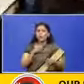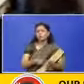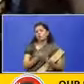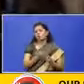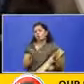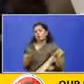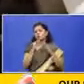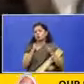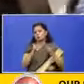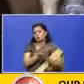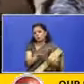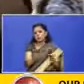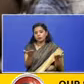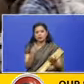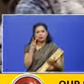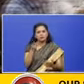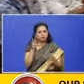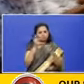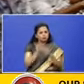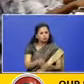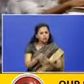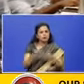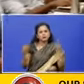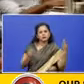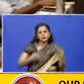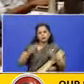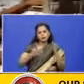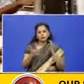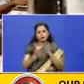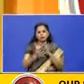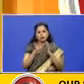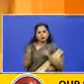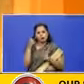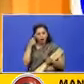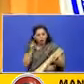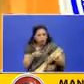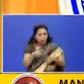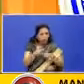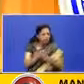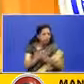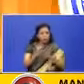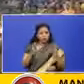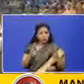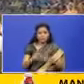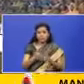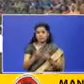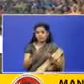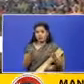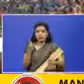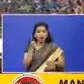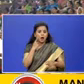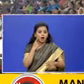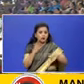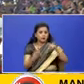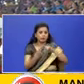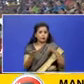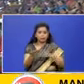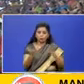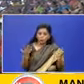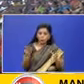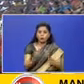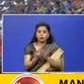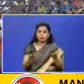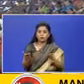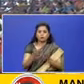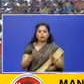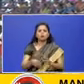छात्र इनसे जुड़ी नई टेक्नोलॉजी विकसित करने में जुटे हैं। कई सारी IITs मिलकर